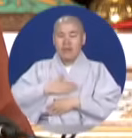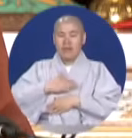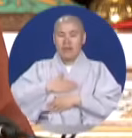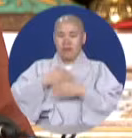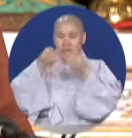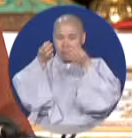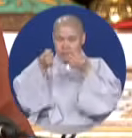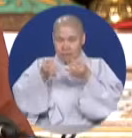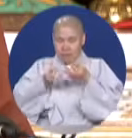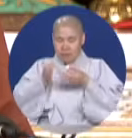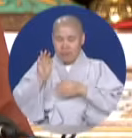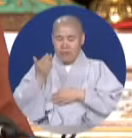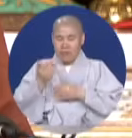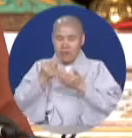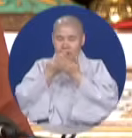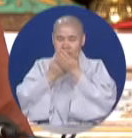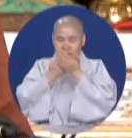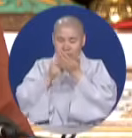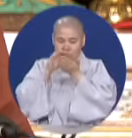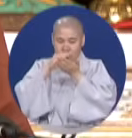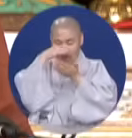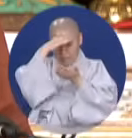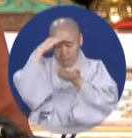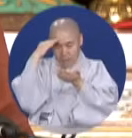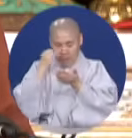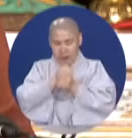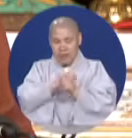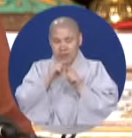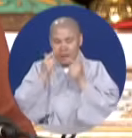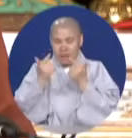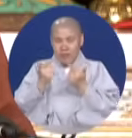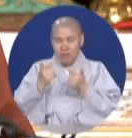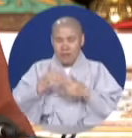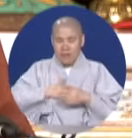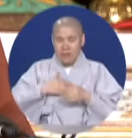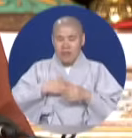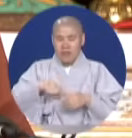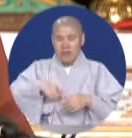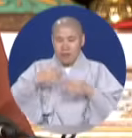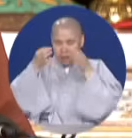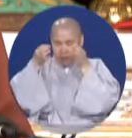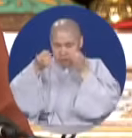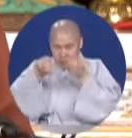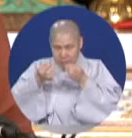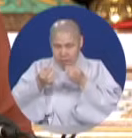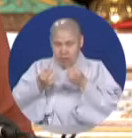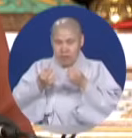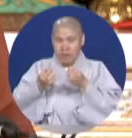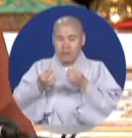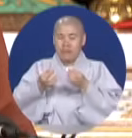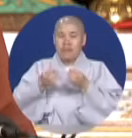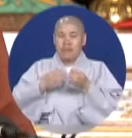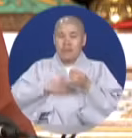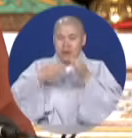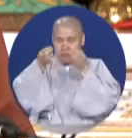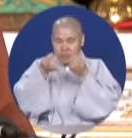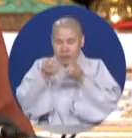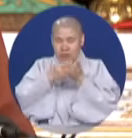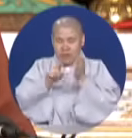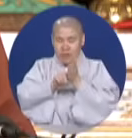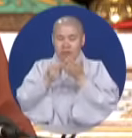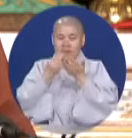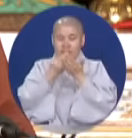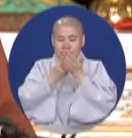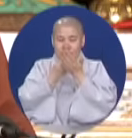나를 봅니다. 거울 구경하려고 거울 찾아가는 사람 아무도 없습니다. 나 보려고 거울한테